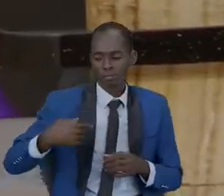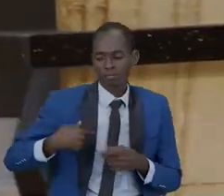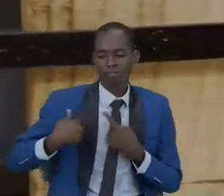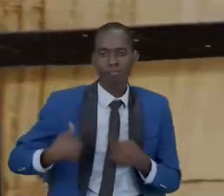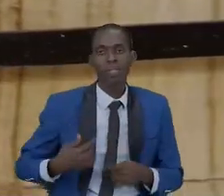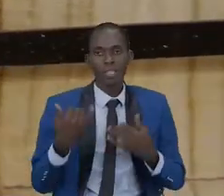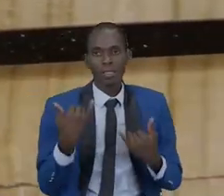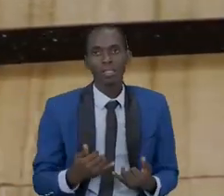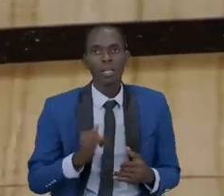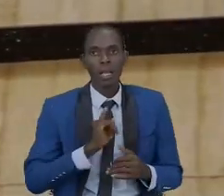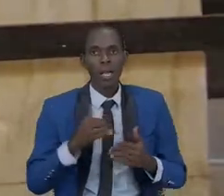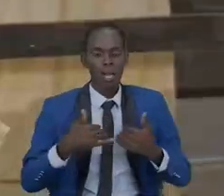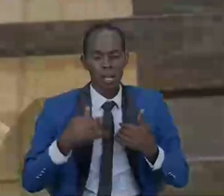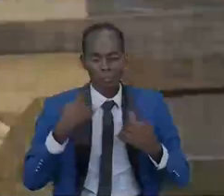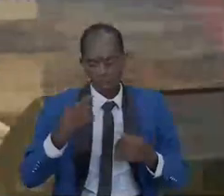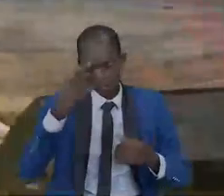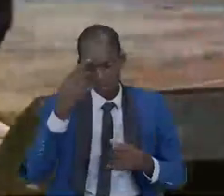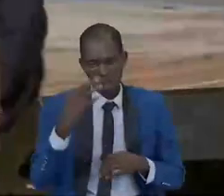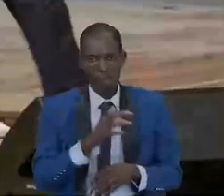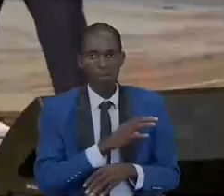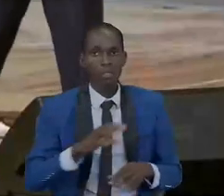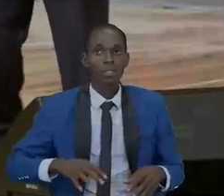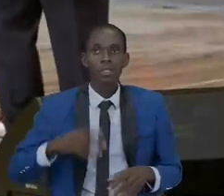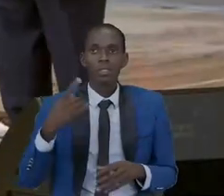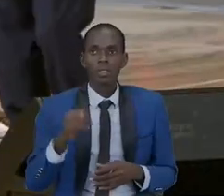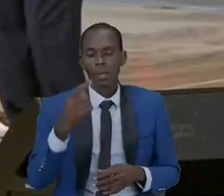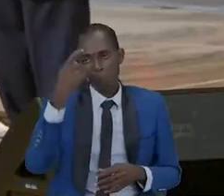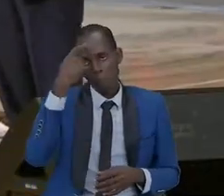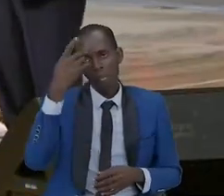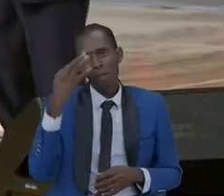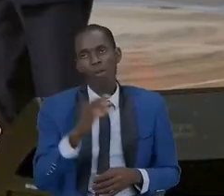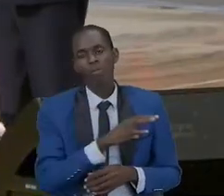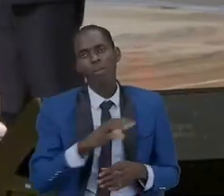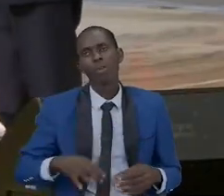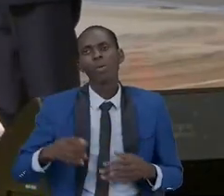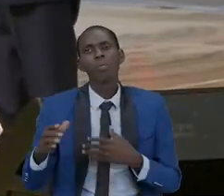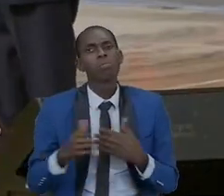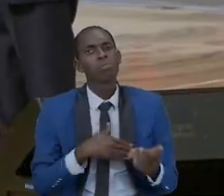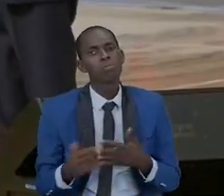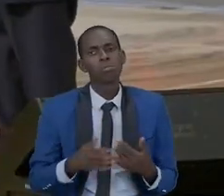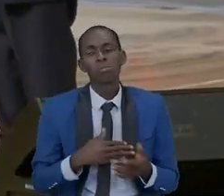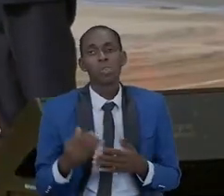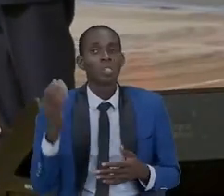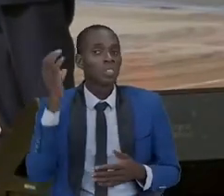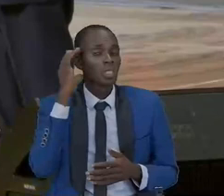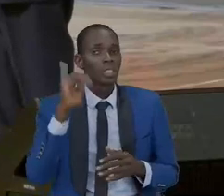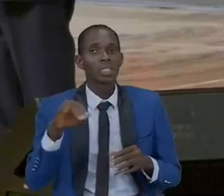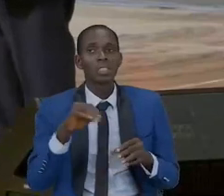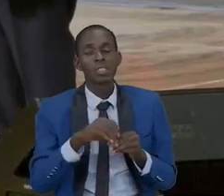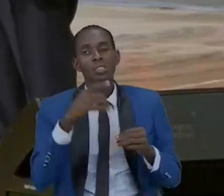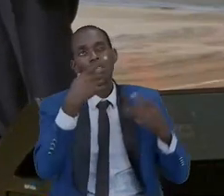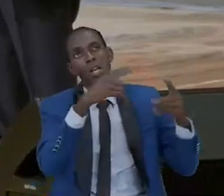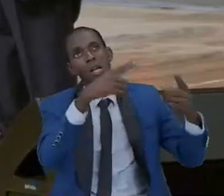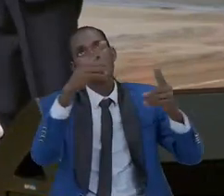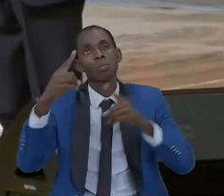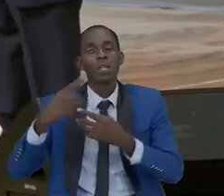maintenant j'ai la pensée de Christine les sentiments de Christian tout ce que nous entendons dans les affaires dans